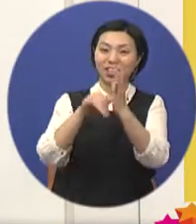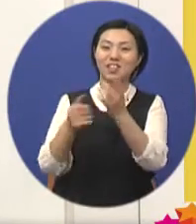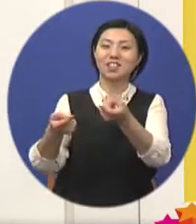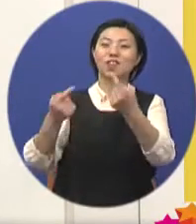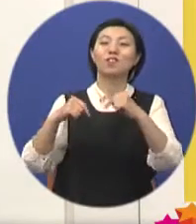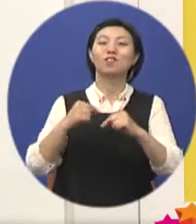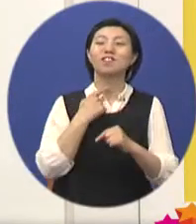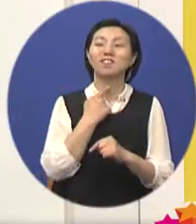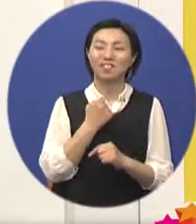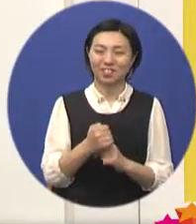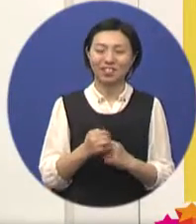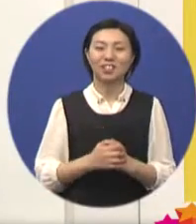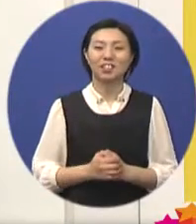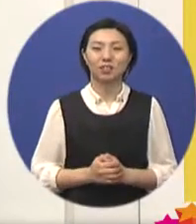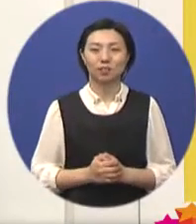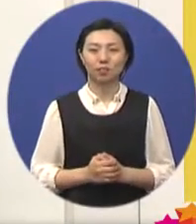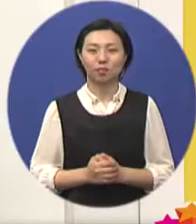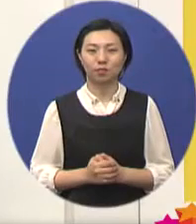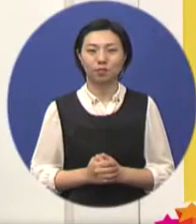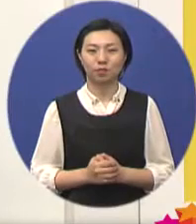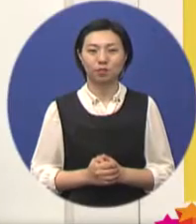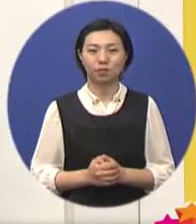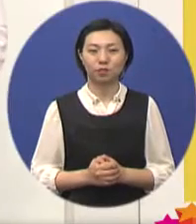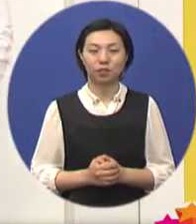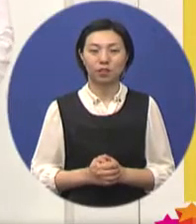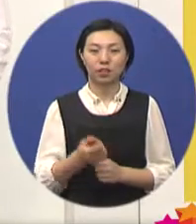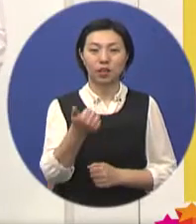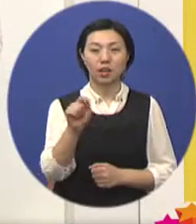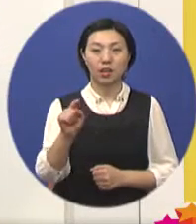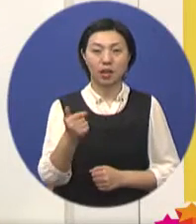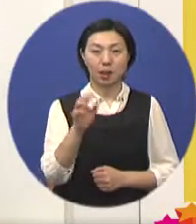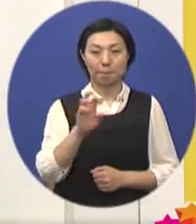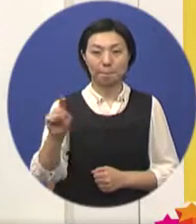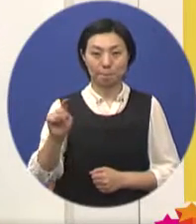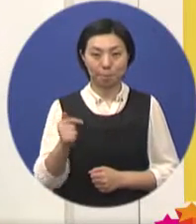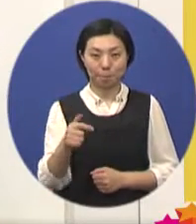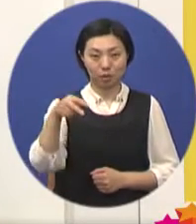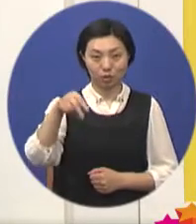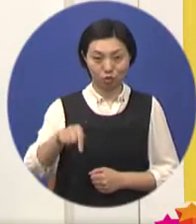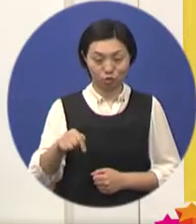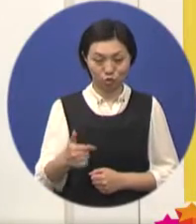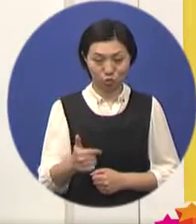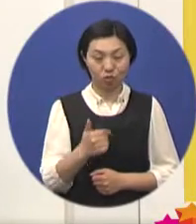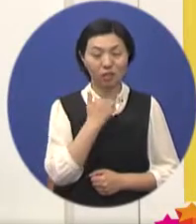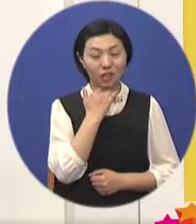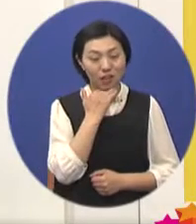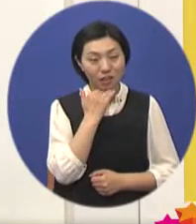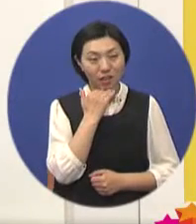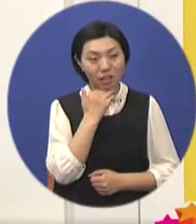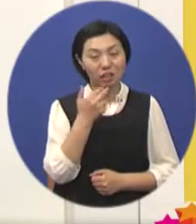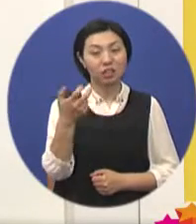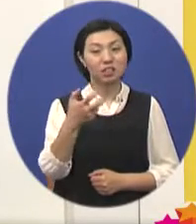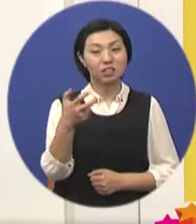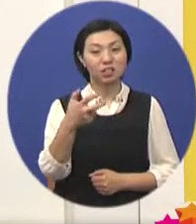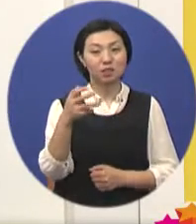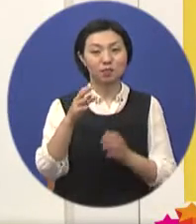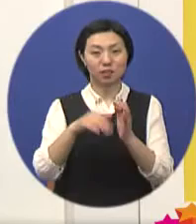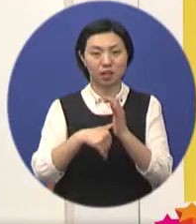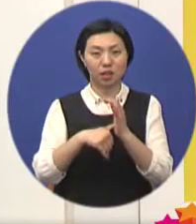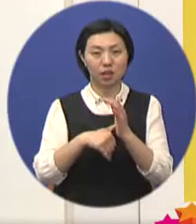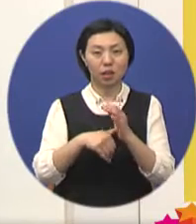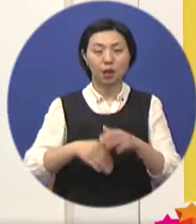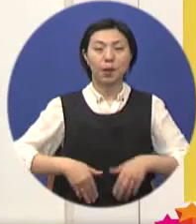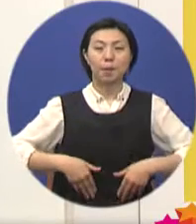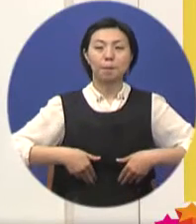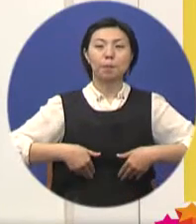예. 자, 한판순 어머니. 예. 70대신데 이렇게 이제 봄이 오고 꽃이 피고